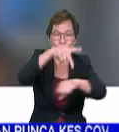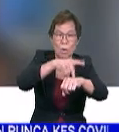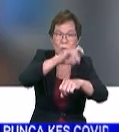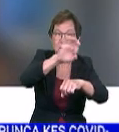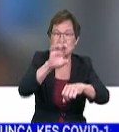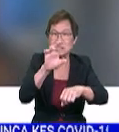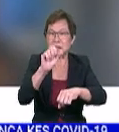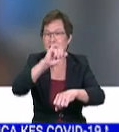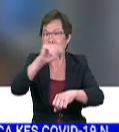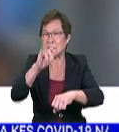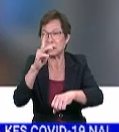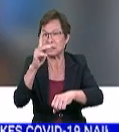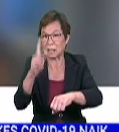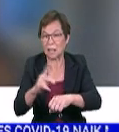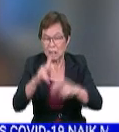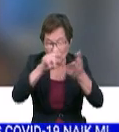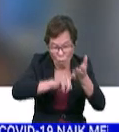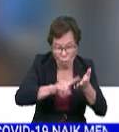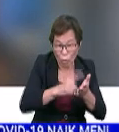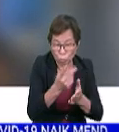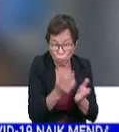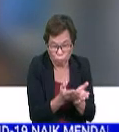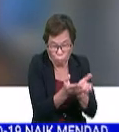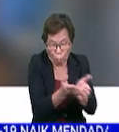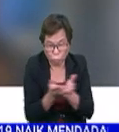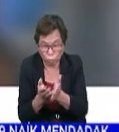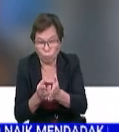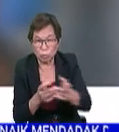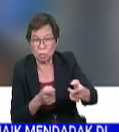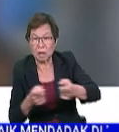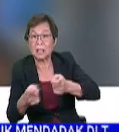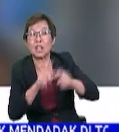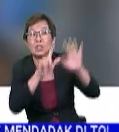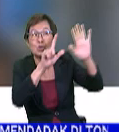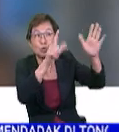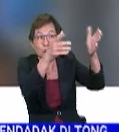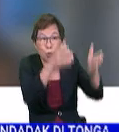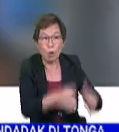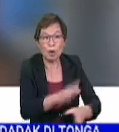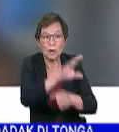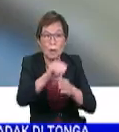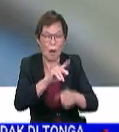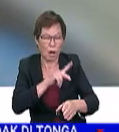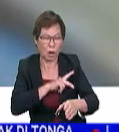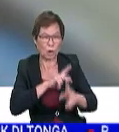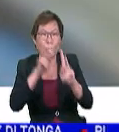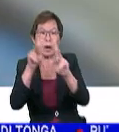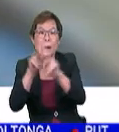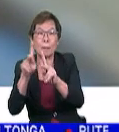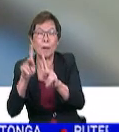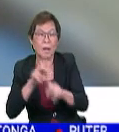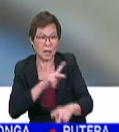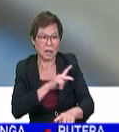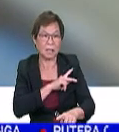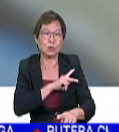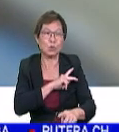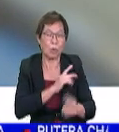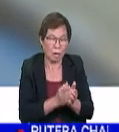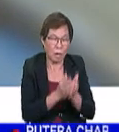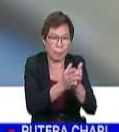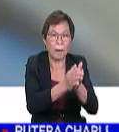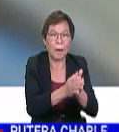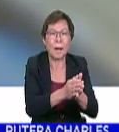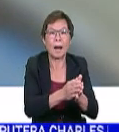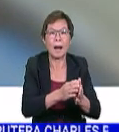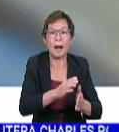hasil pemeriksaan mendapati kedua board dikendalikan 7 individu termasuk tekong warga Myanmar dan Nepal berusia